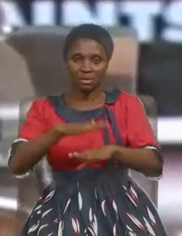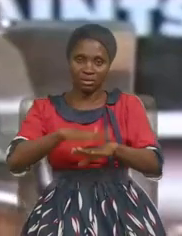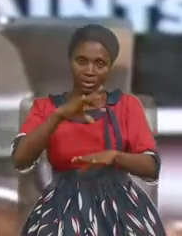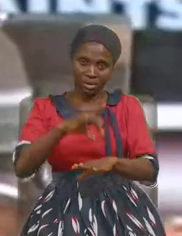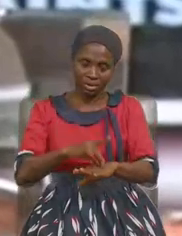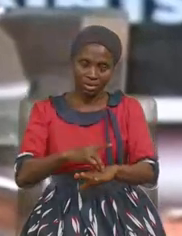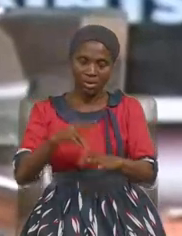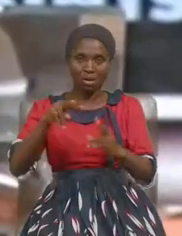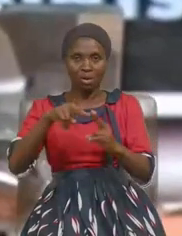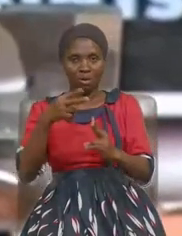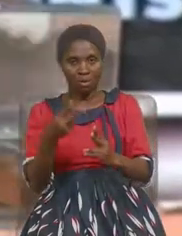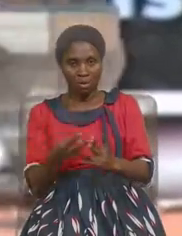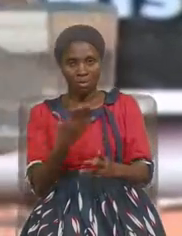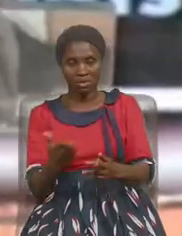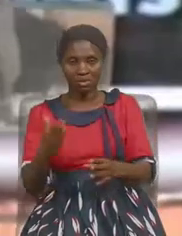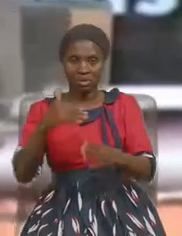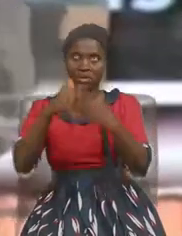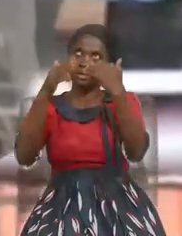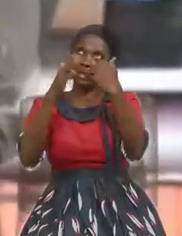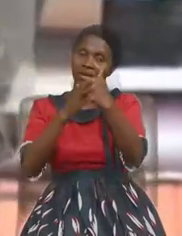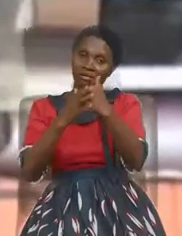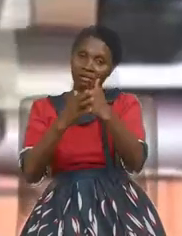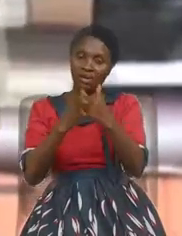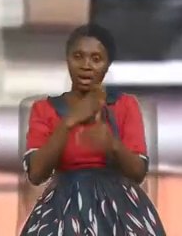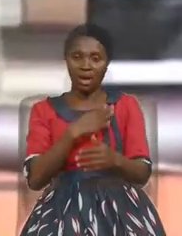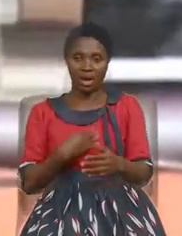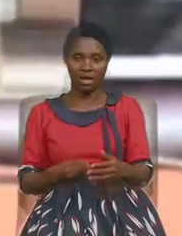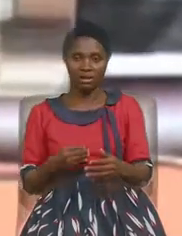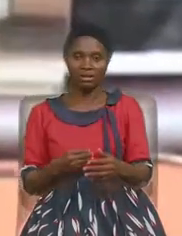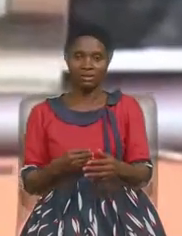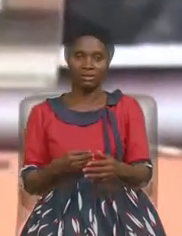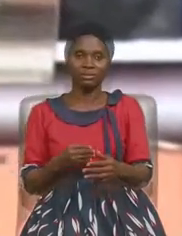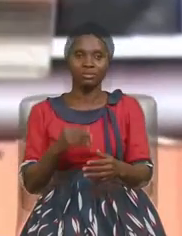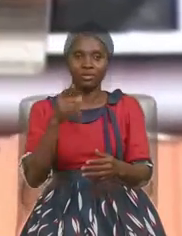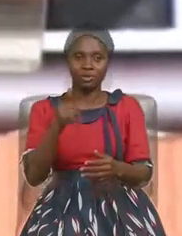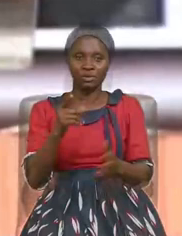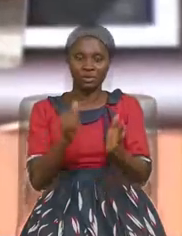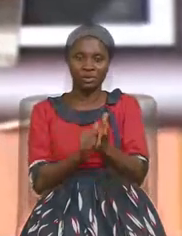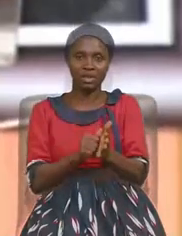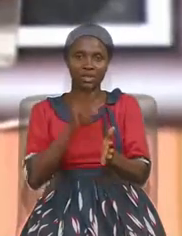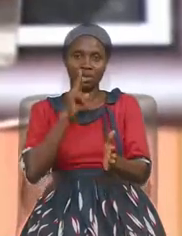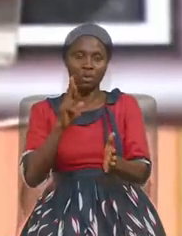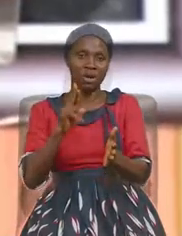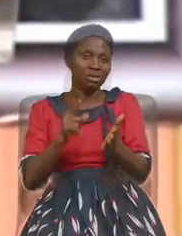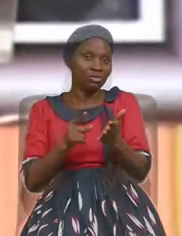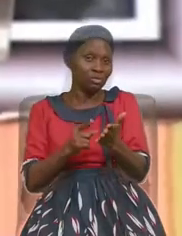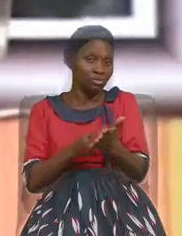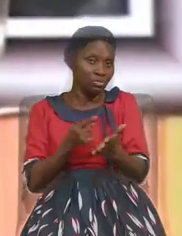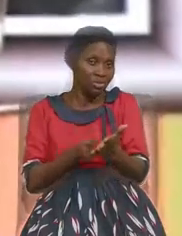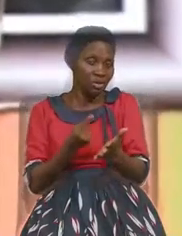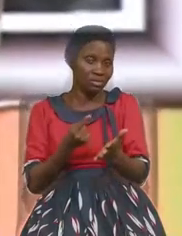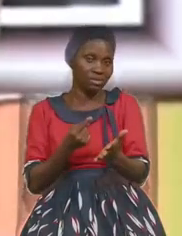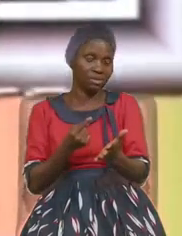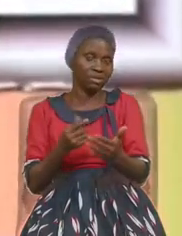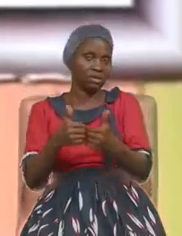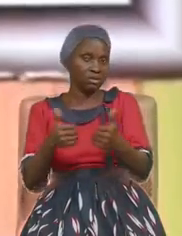Par le sang de sa croix. Et vous qui étiez autrefois étrangers et ennemis